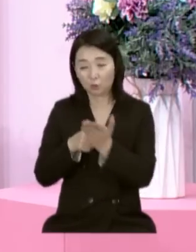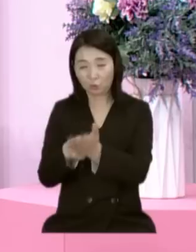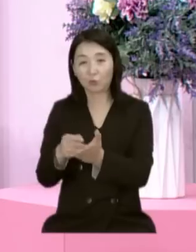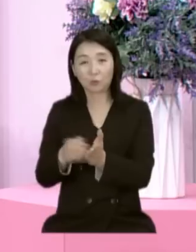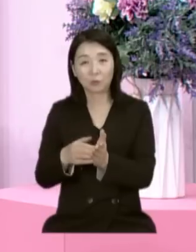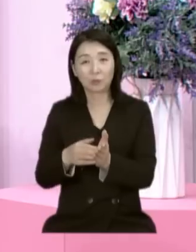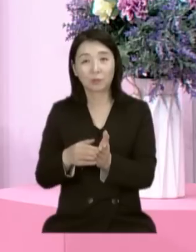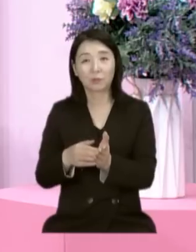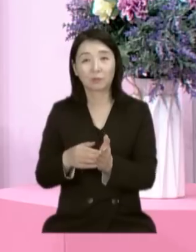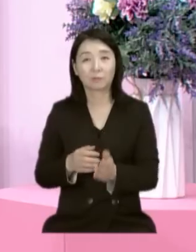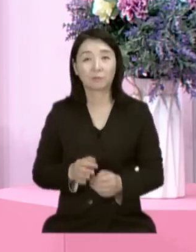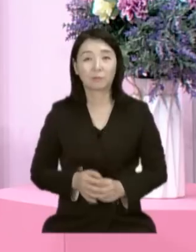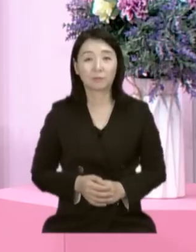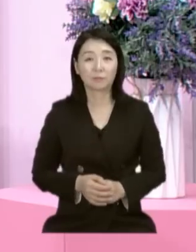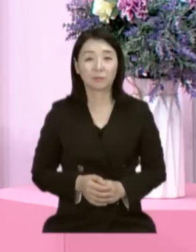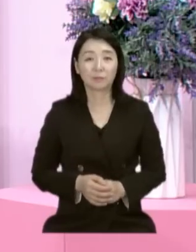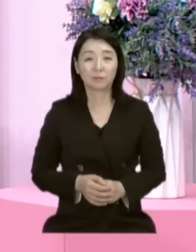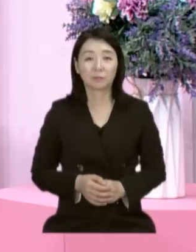등록을 했는데 마치